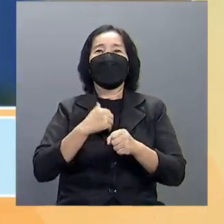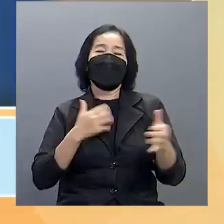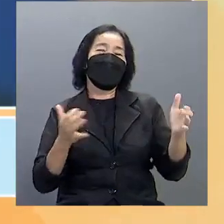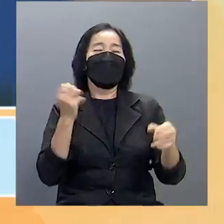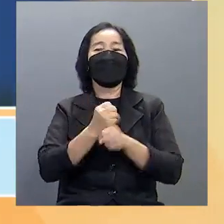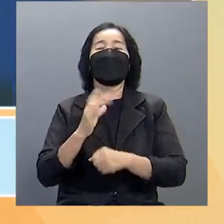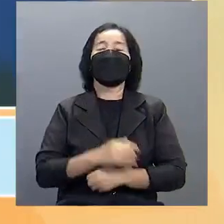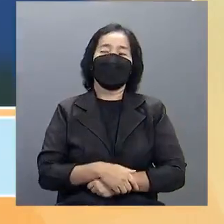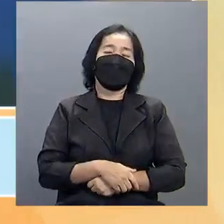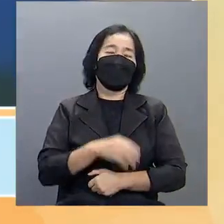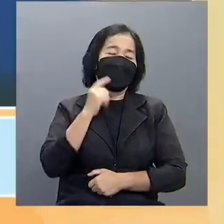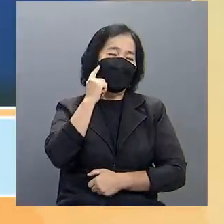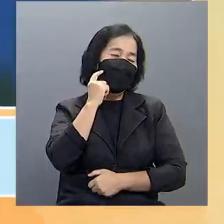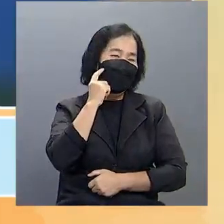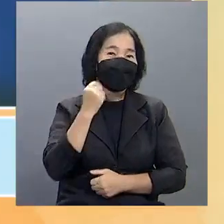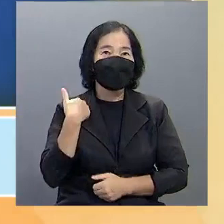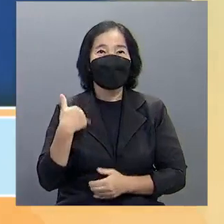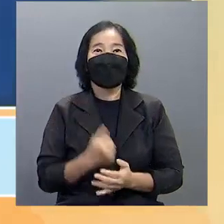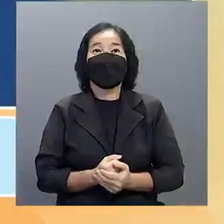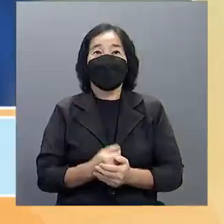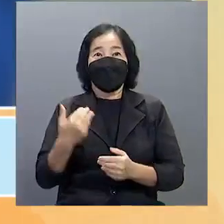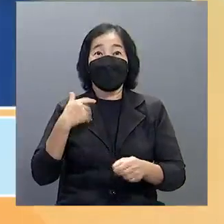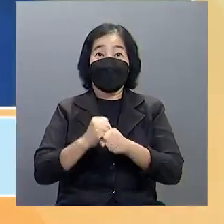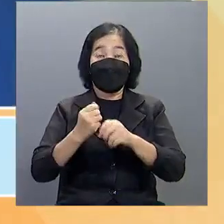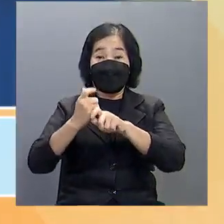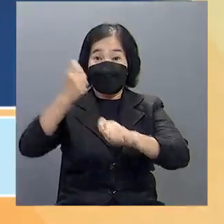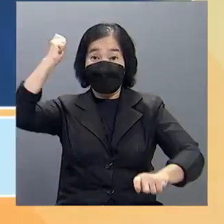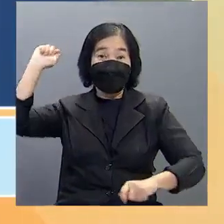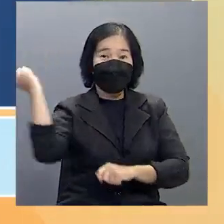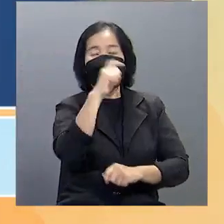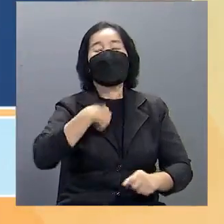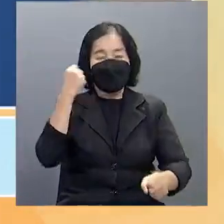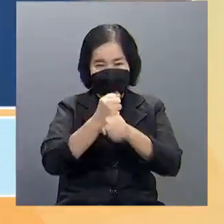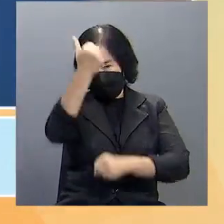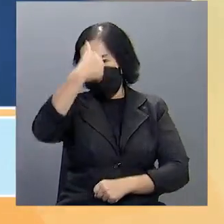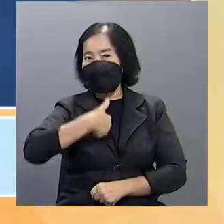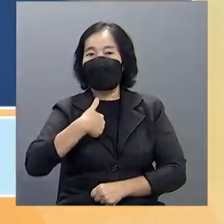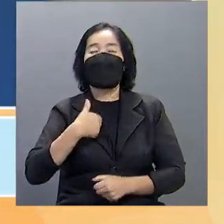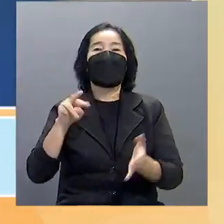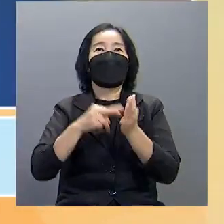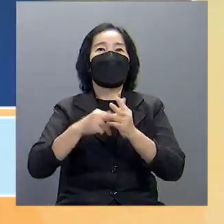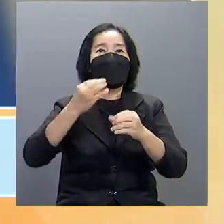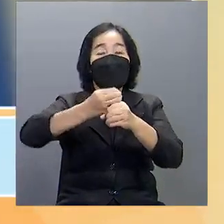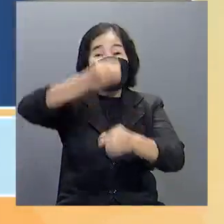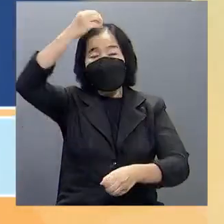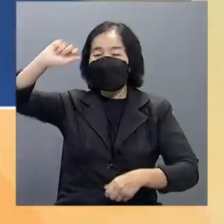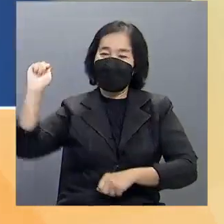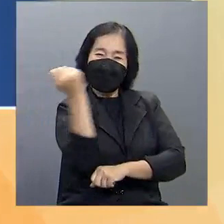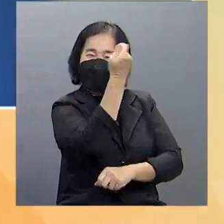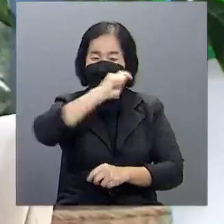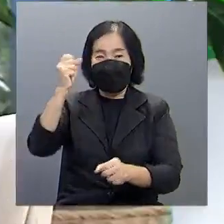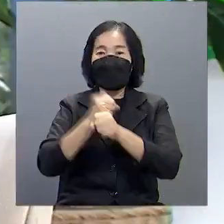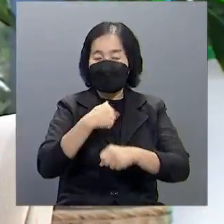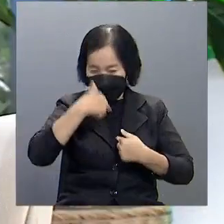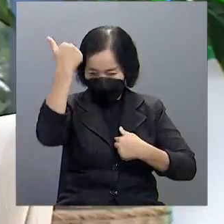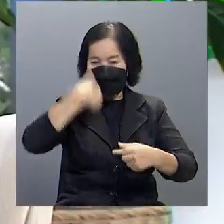ะกังค่ะ แต่วิชากระบี่กระบองเนี่ยคือมั่นใจมากเพื่อนนี่วิชากระบี่กระบองวิชาไฟฟ้านี่คือเป็นที่พึ่งพาของเพื่อน โอ้โ